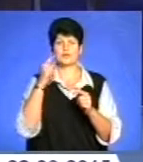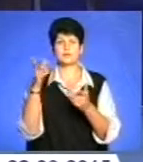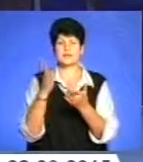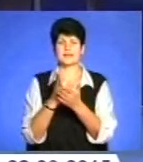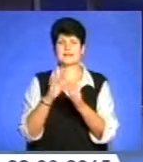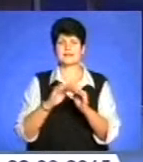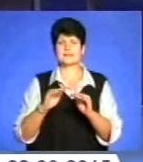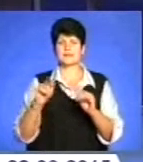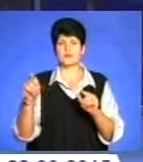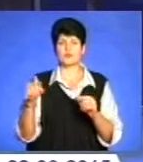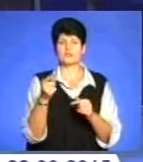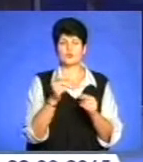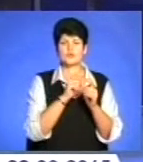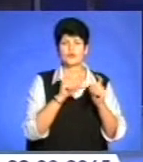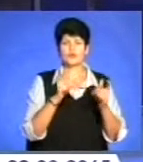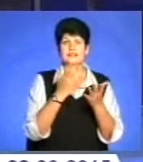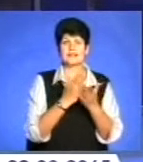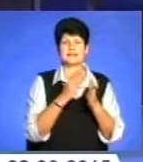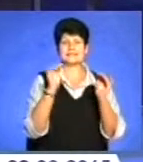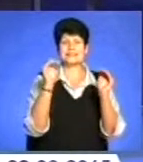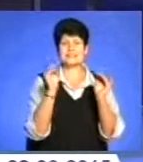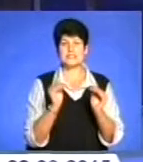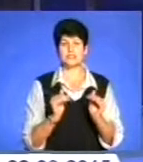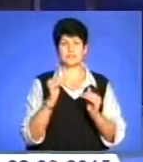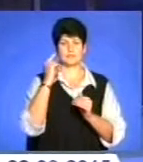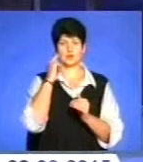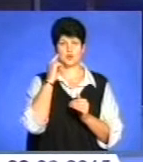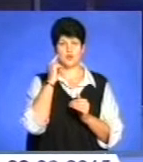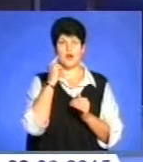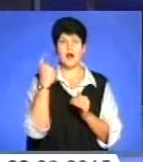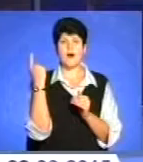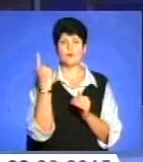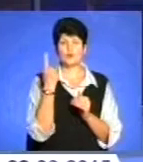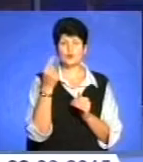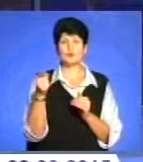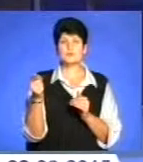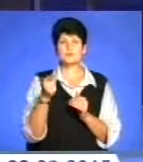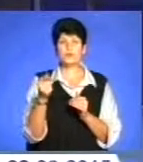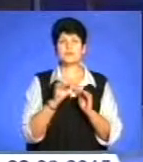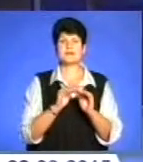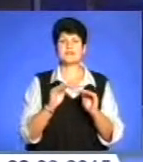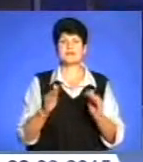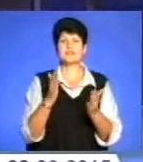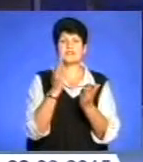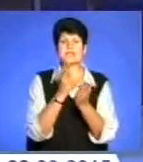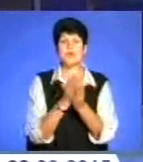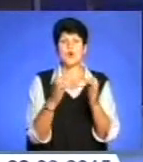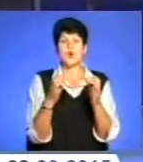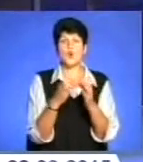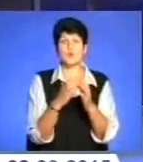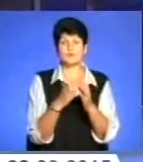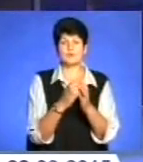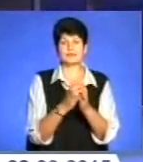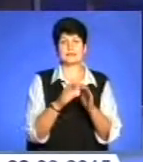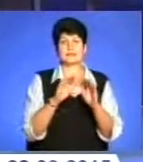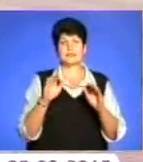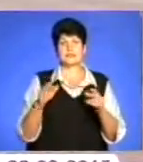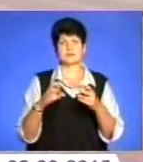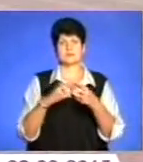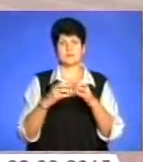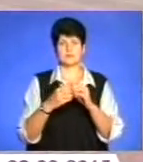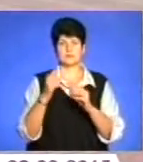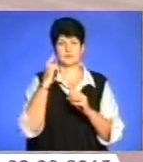садочок. У Тернополі є школа для дітей із зниженим слухом, а в одному з тернопільських садочків є група для дітей з вадами слуху.